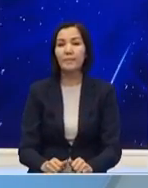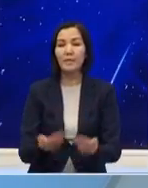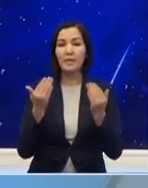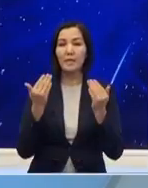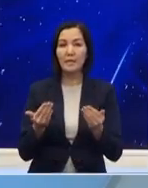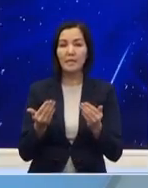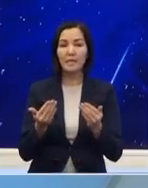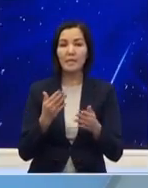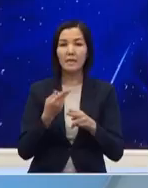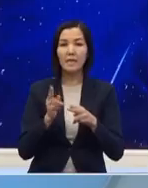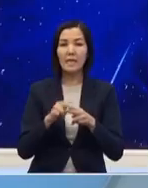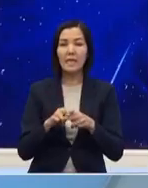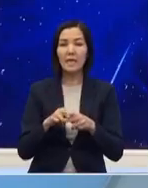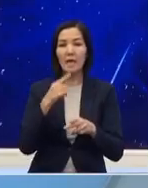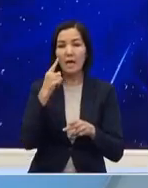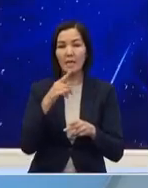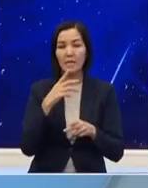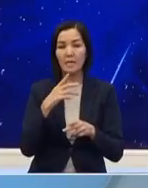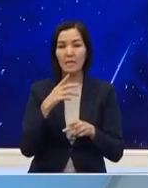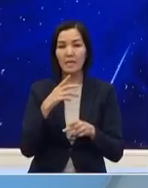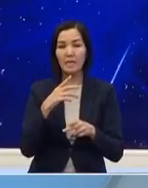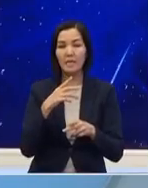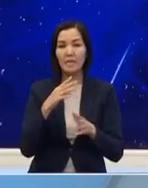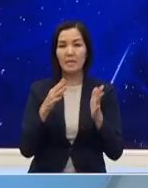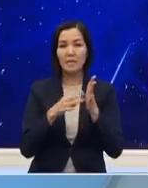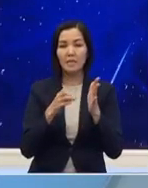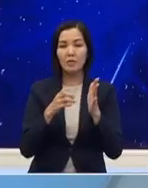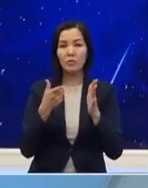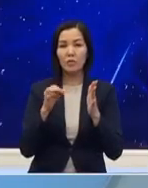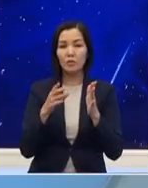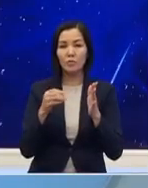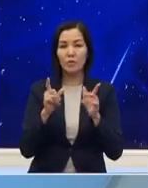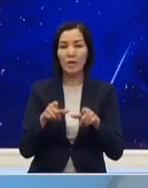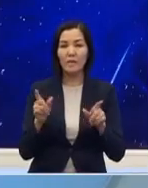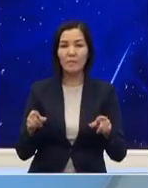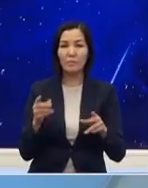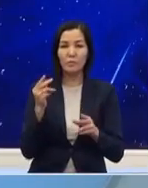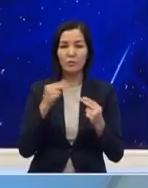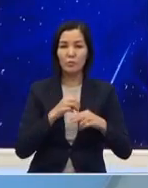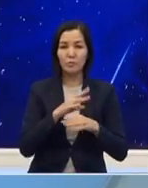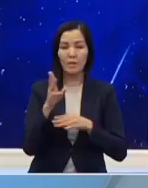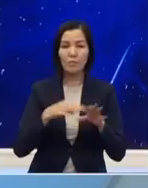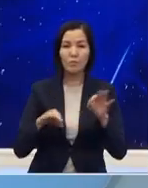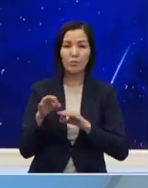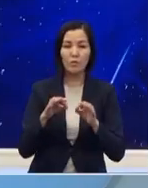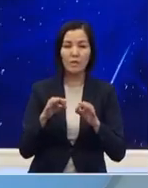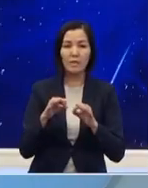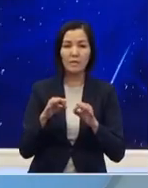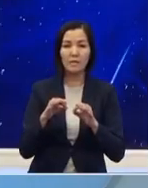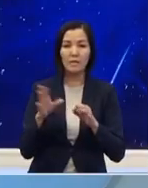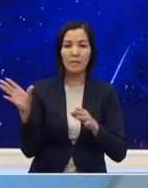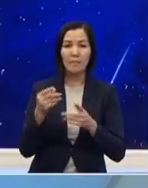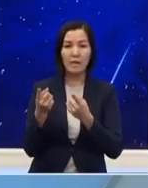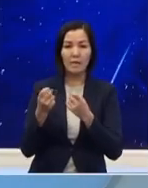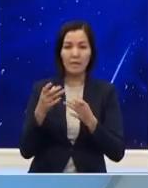Енді ең жаңағы айтқанымдай бізде сол 800-ге жуық адам осы жұмыспен қамту жолы картасы арқылы барлық